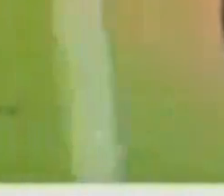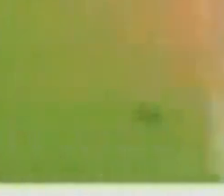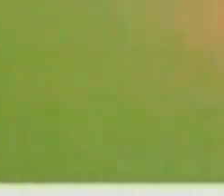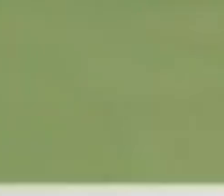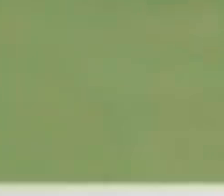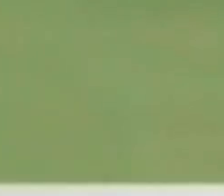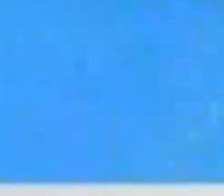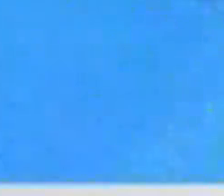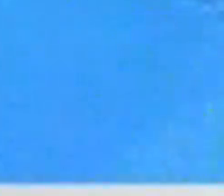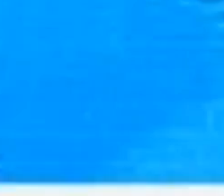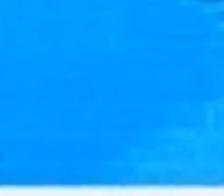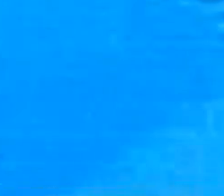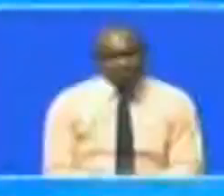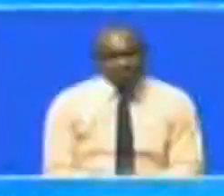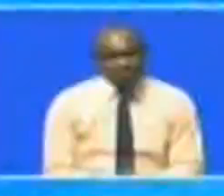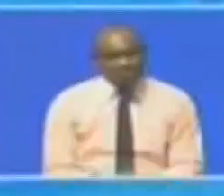makini.